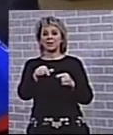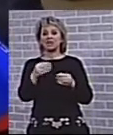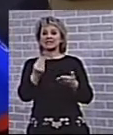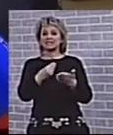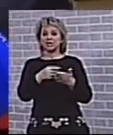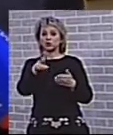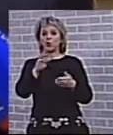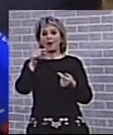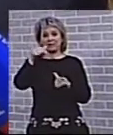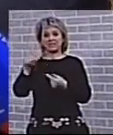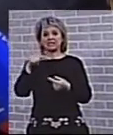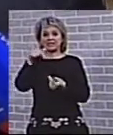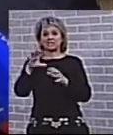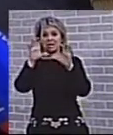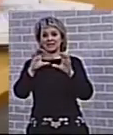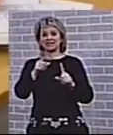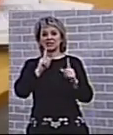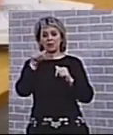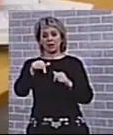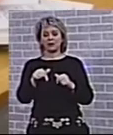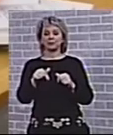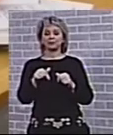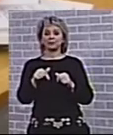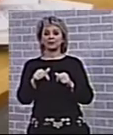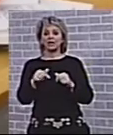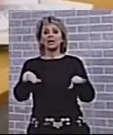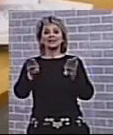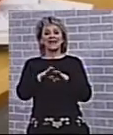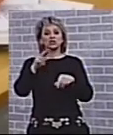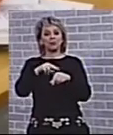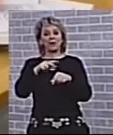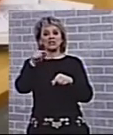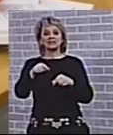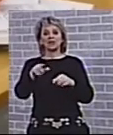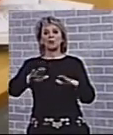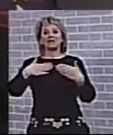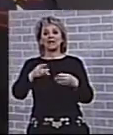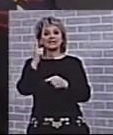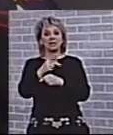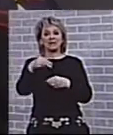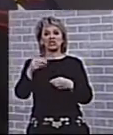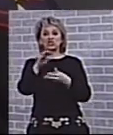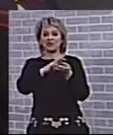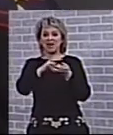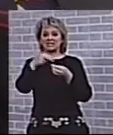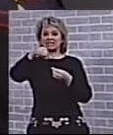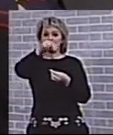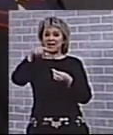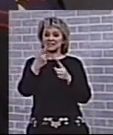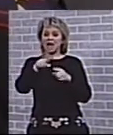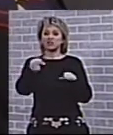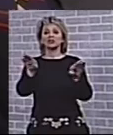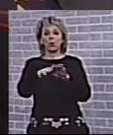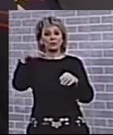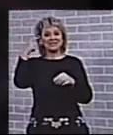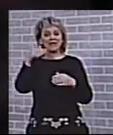цену определит уже, соответственно, законодательное собрание. Также полицейские предлагают запретить жевательные смеси, ведь от них такой